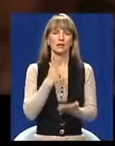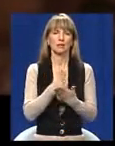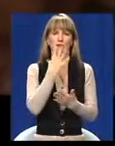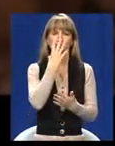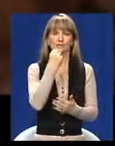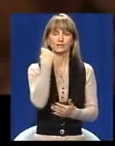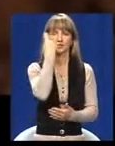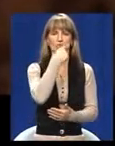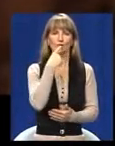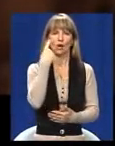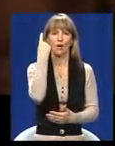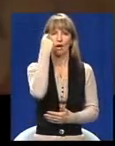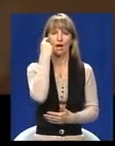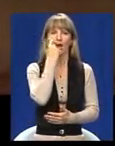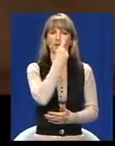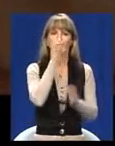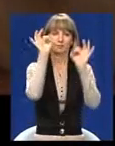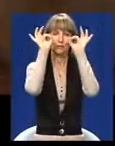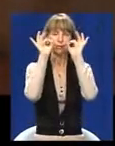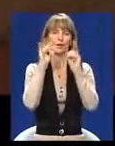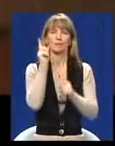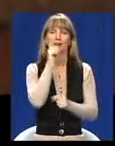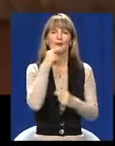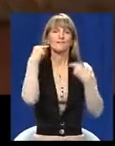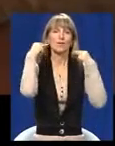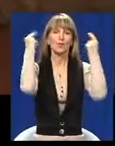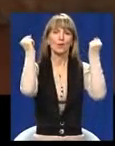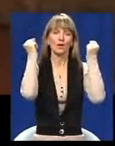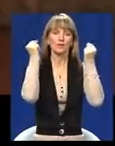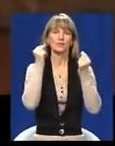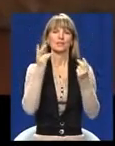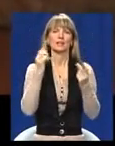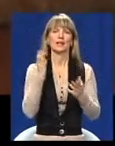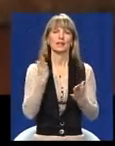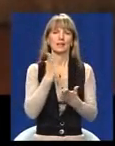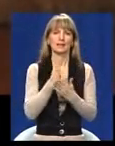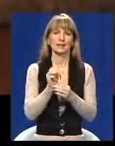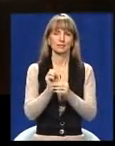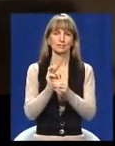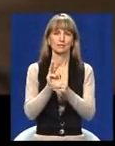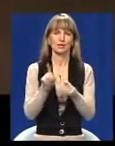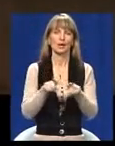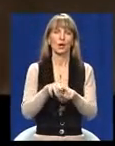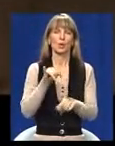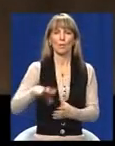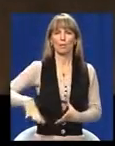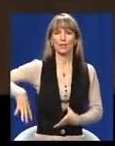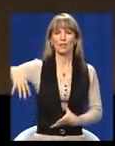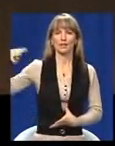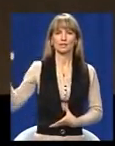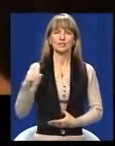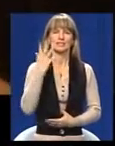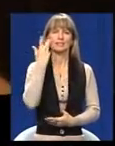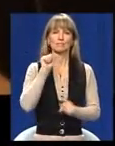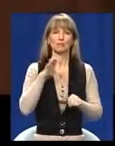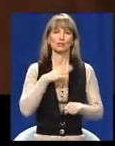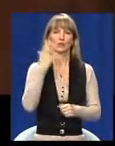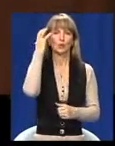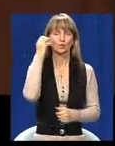круглі оченята і великі вуха, на кінчиках яких пасма немов у білочки, а за кольором можуть бути